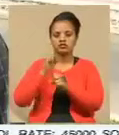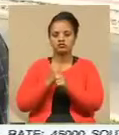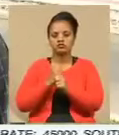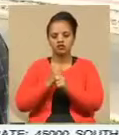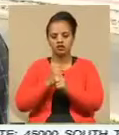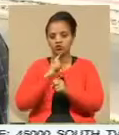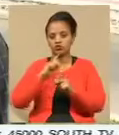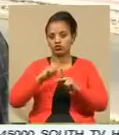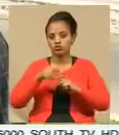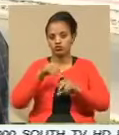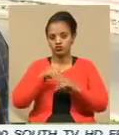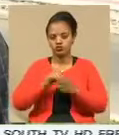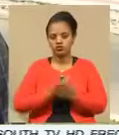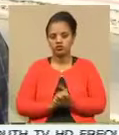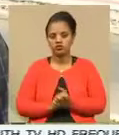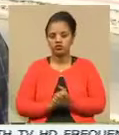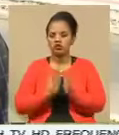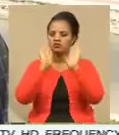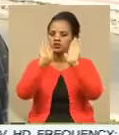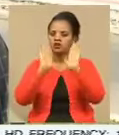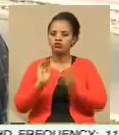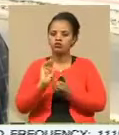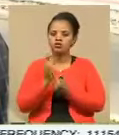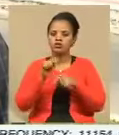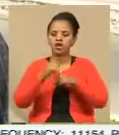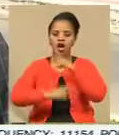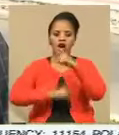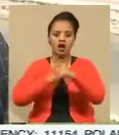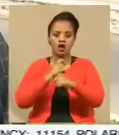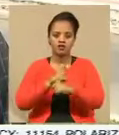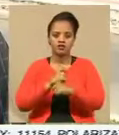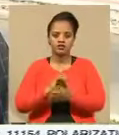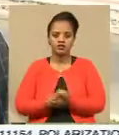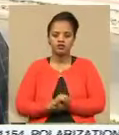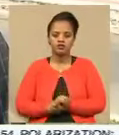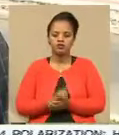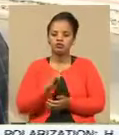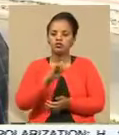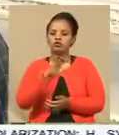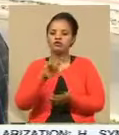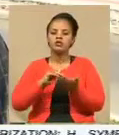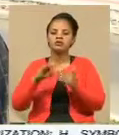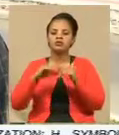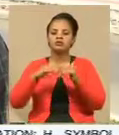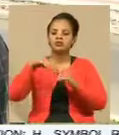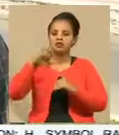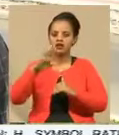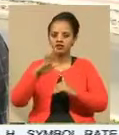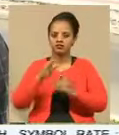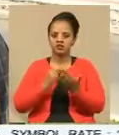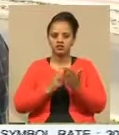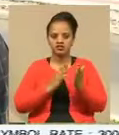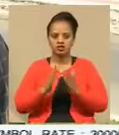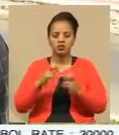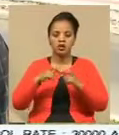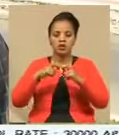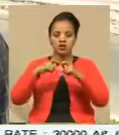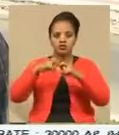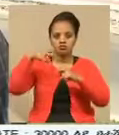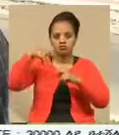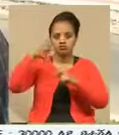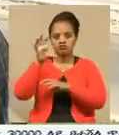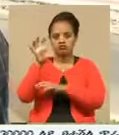ፕሮጀክት እየተሰሩ ነው ያሉት። በሚገርም ሁኔታ በዚህ ዓመት ከ100 ሚሊዮን በላይ ብር ተመድቦ የመብራት ዝርጋታ ስራዎች እየተሰሩ ነው